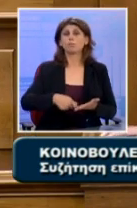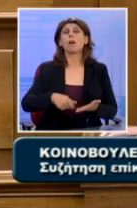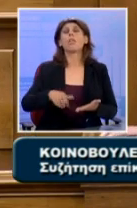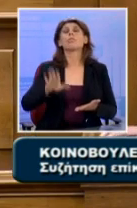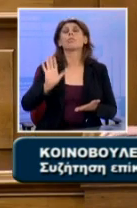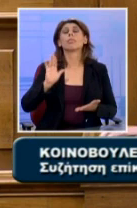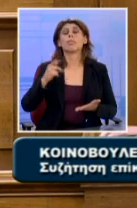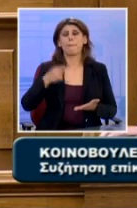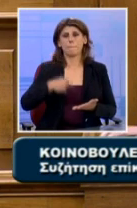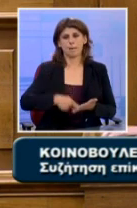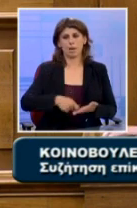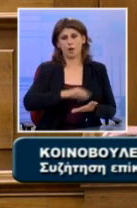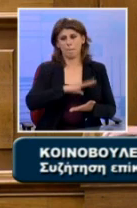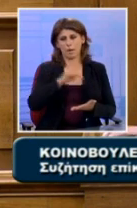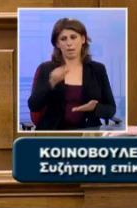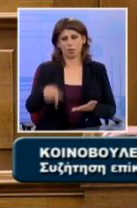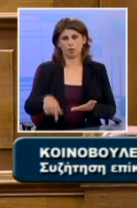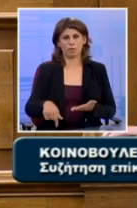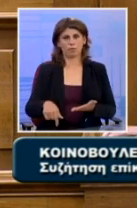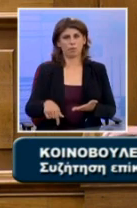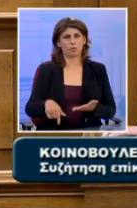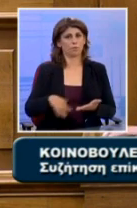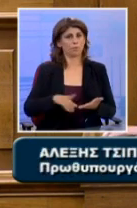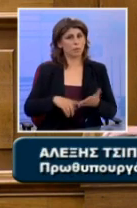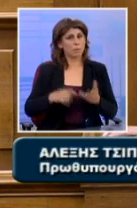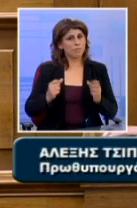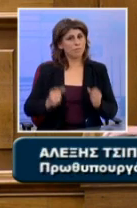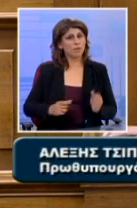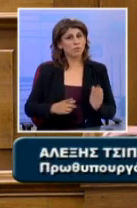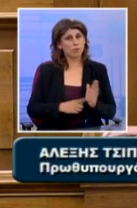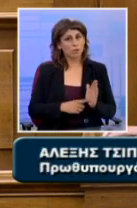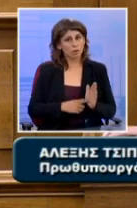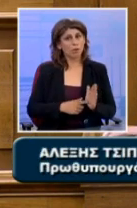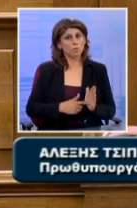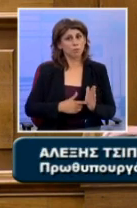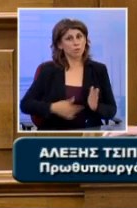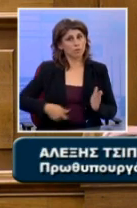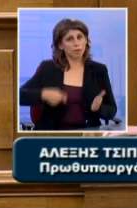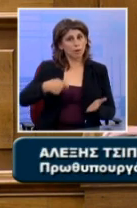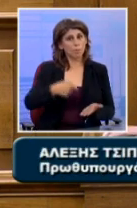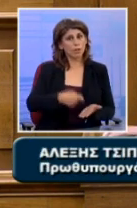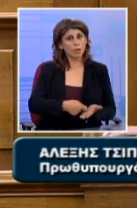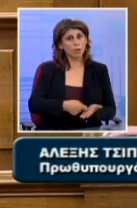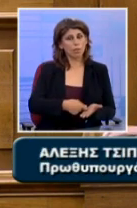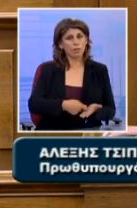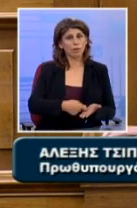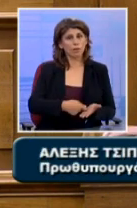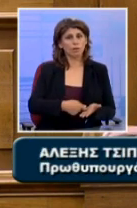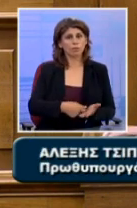καταβάλει, πρέπει βάσει των νόμων να αποδοθεί.